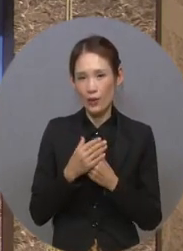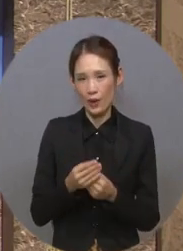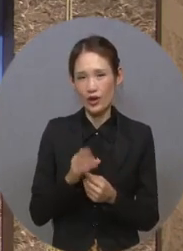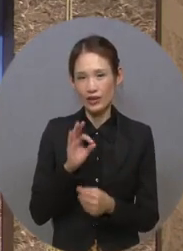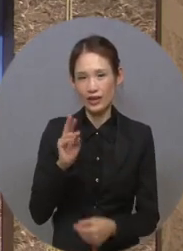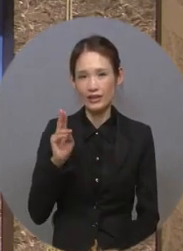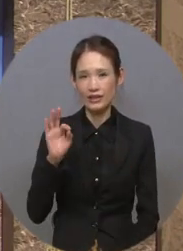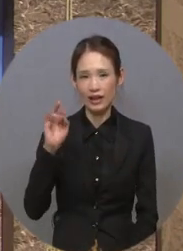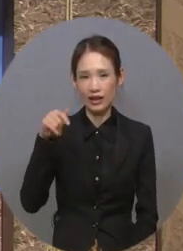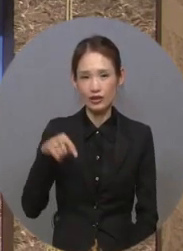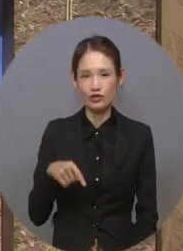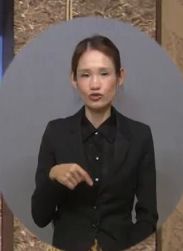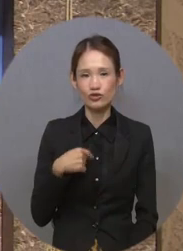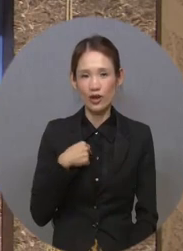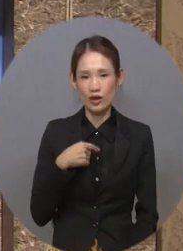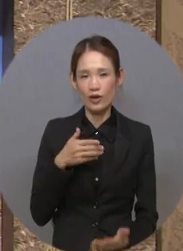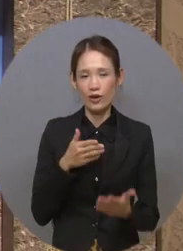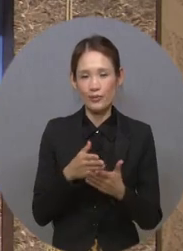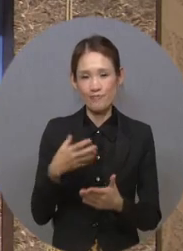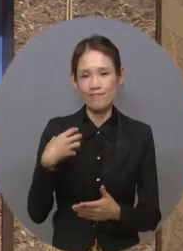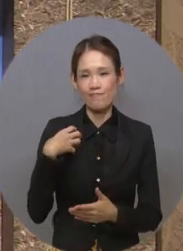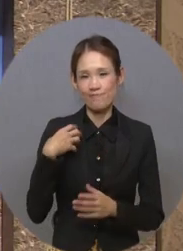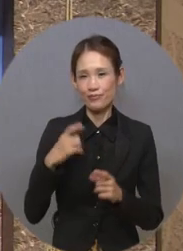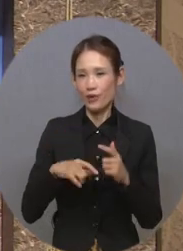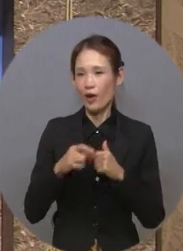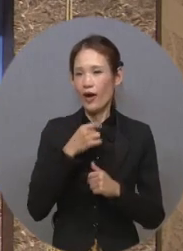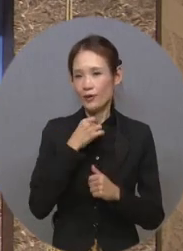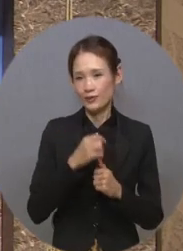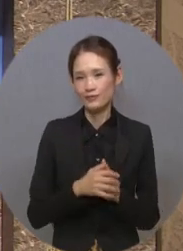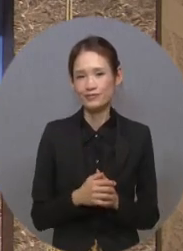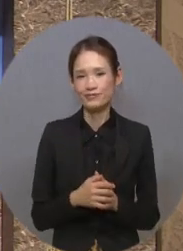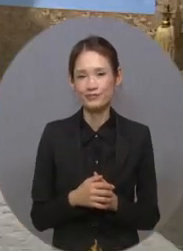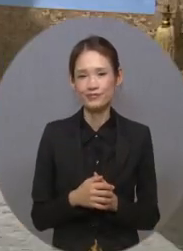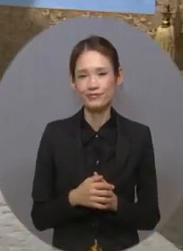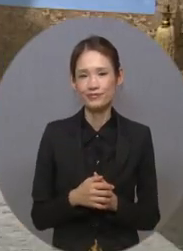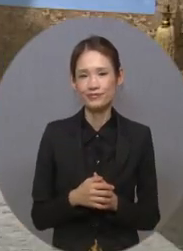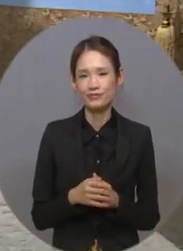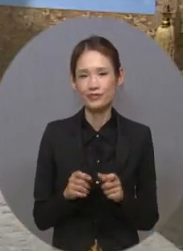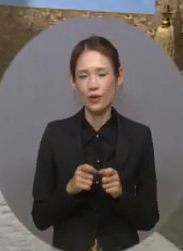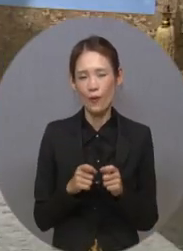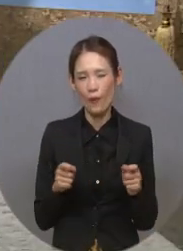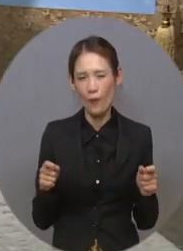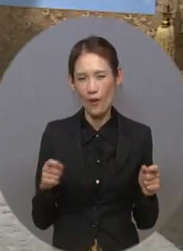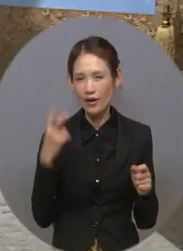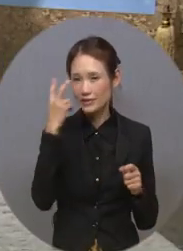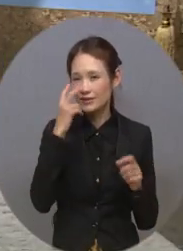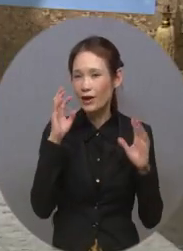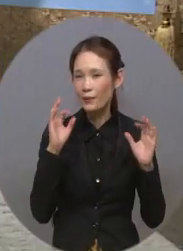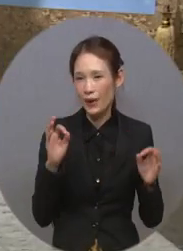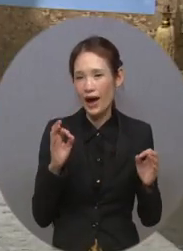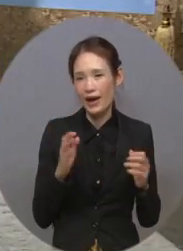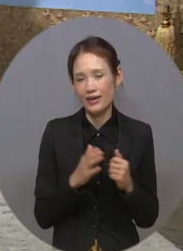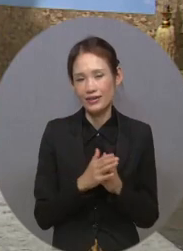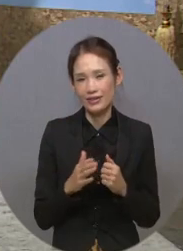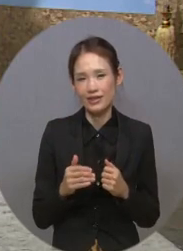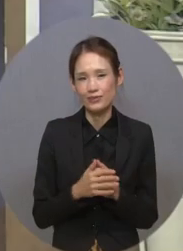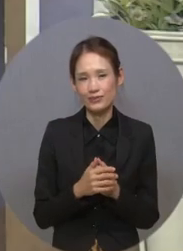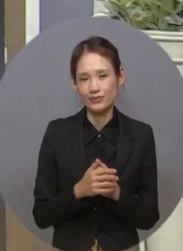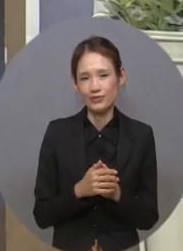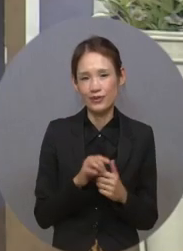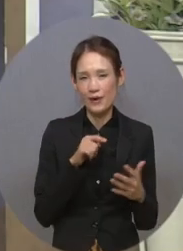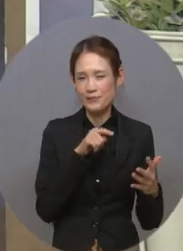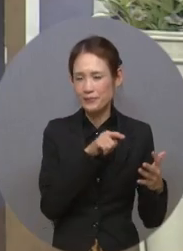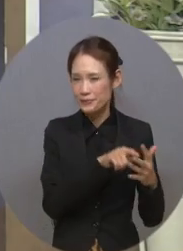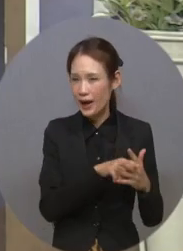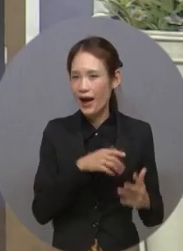네. 그런 쪽으로 제가 할 수 있는 역할을 더 하고 싶죠. 예, 또 오래 지켜봐 오셨기 때문에 네. 양주에 대해서 굉장히 잘